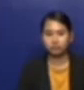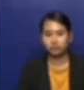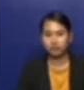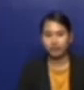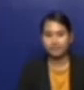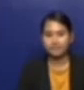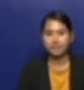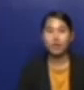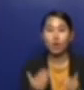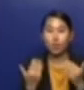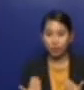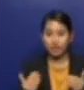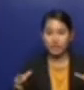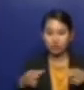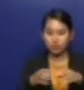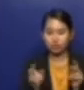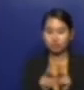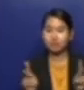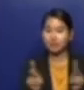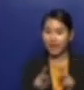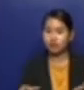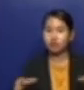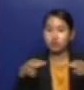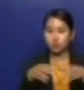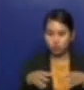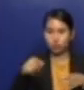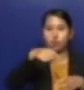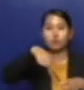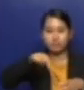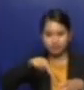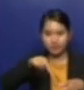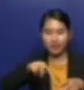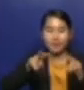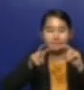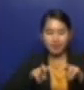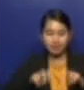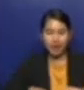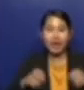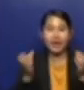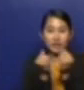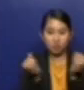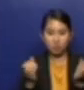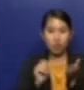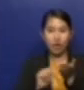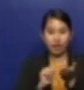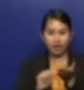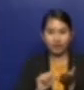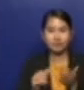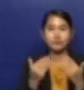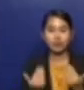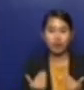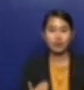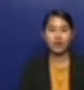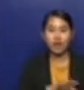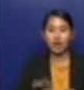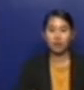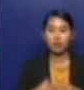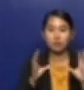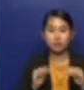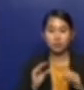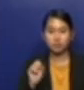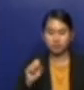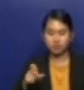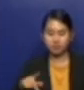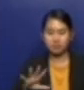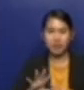วันนี้กรรมาธิการวิสามัญศึกษาแก้ไขรัฐธรรมนูญเนี่ยเราอยู่ในสภาผู้แทนราษฎรแห่งนี้เนี่ย